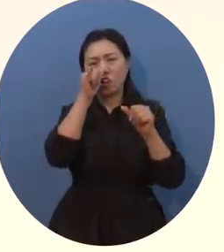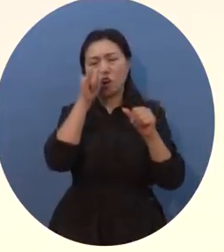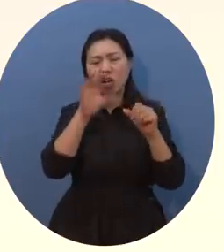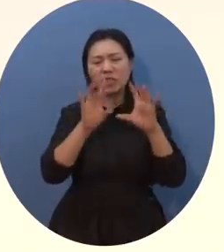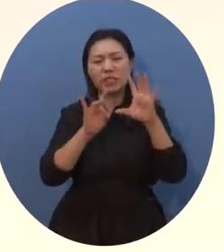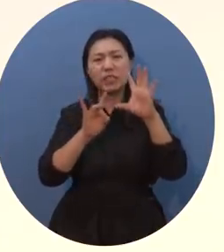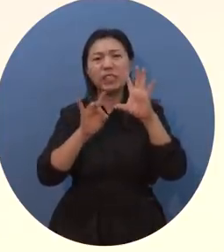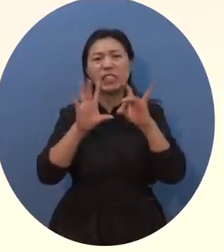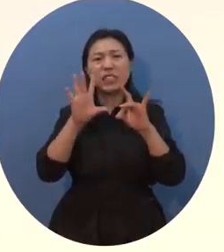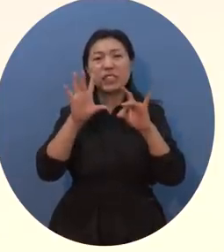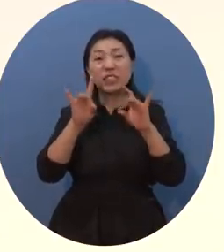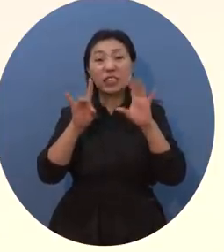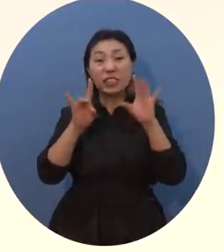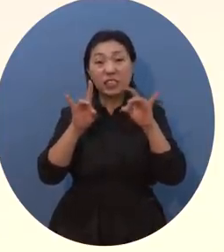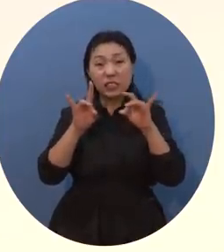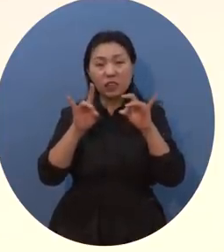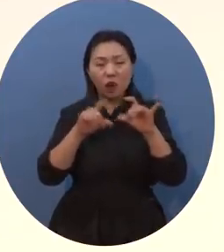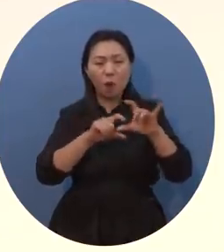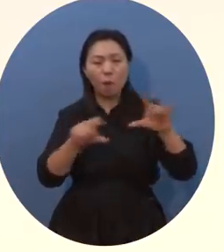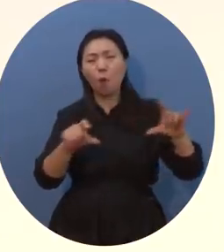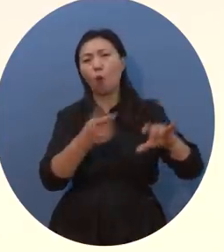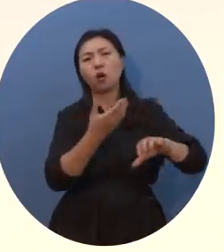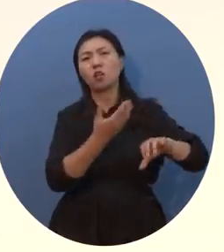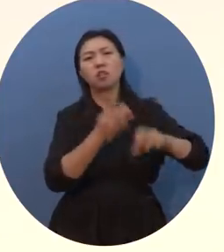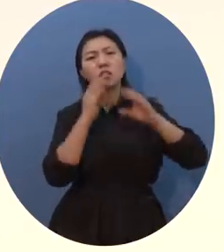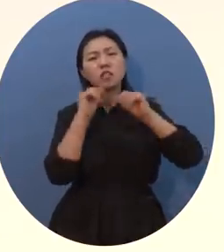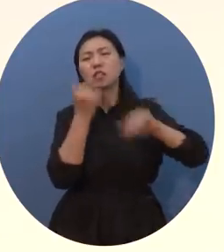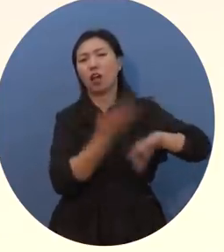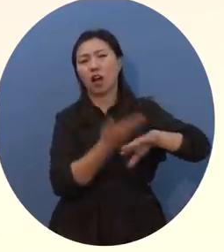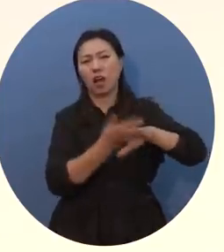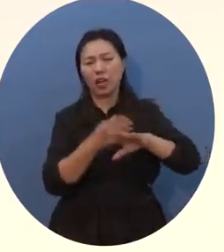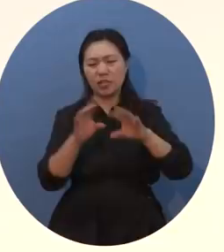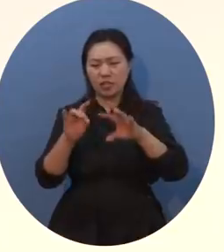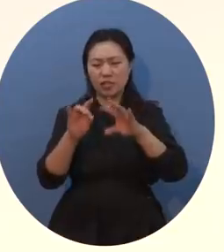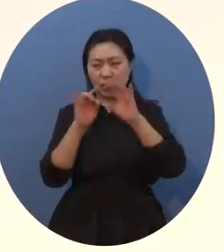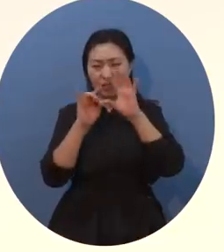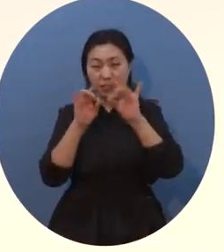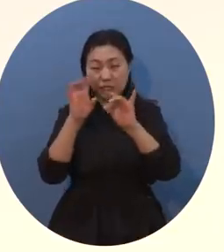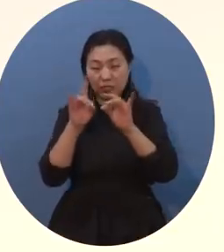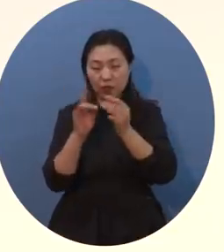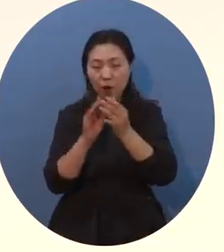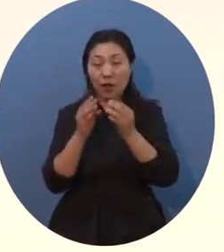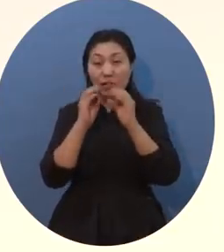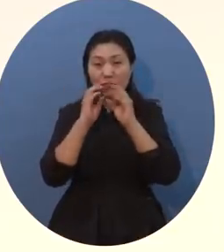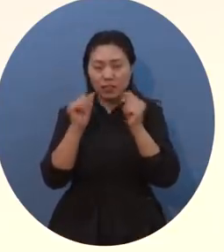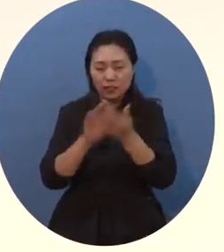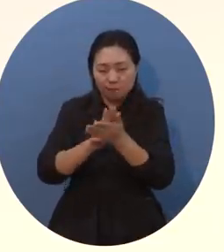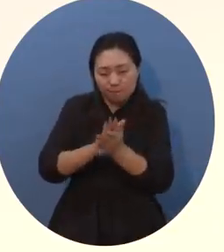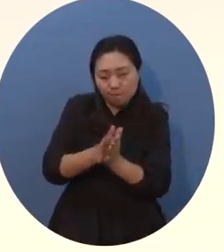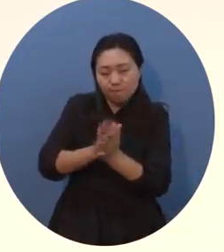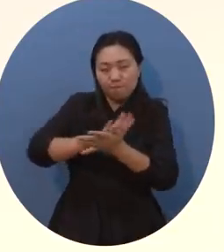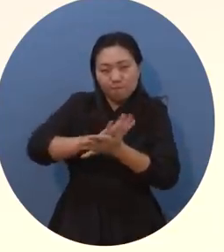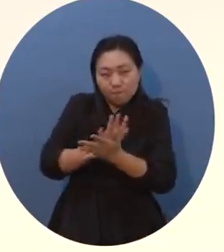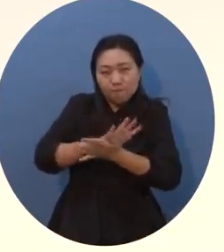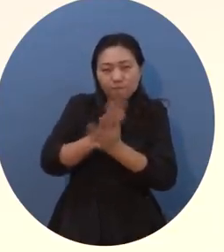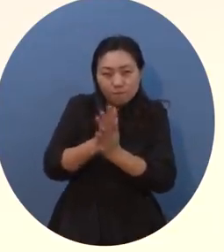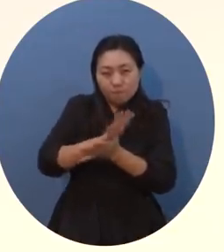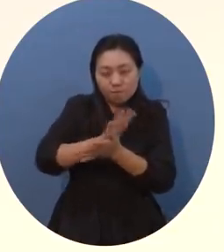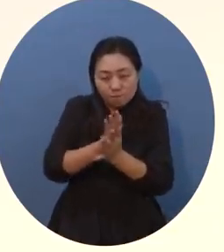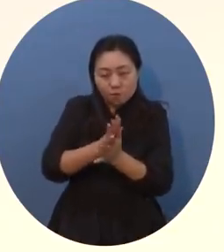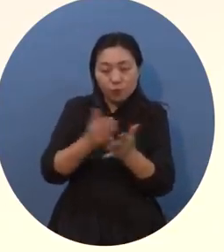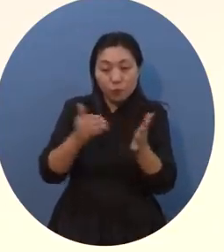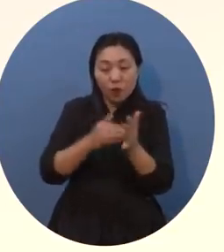있습니다. 일반 흙과는 다른. 그거를 이렇게 손으로 비벼가 동글하게 만들고 그